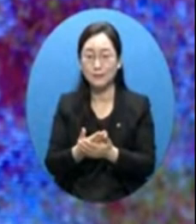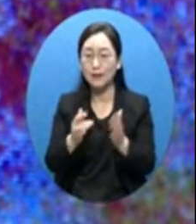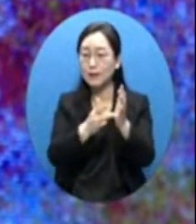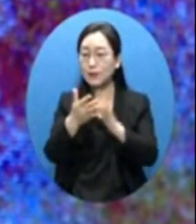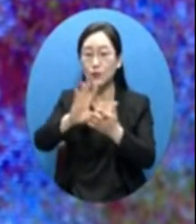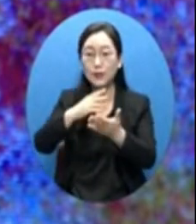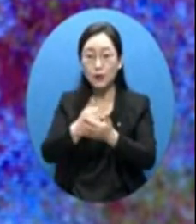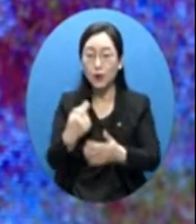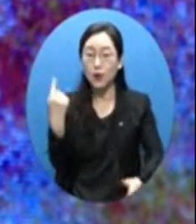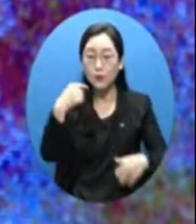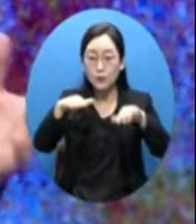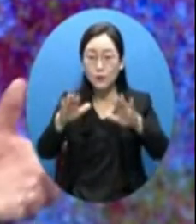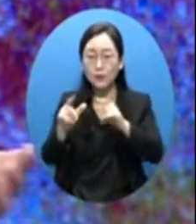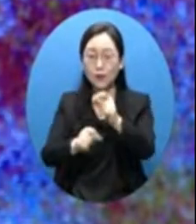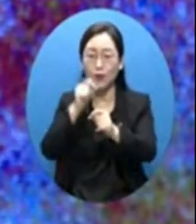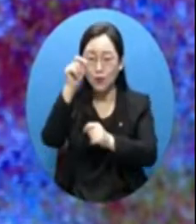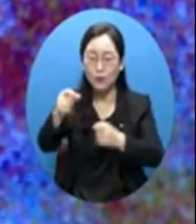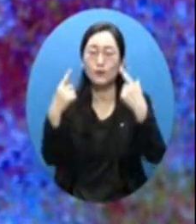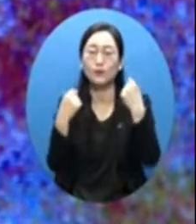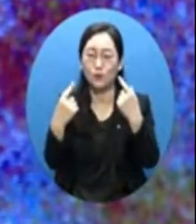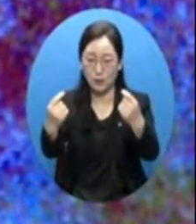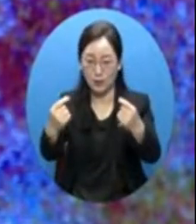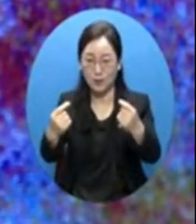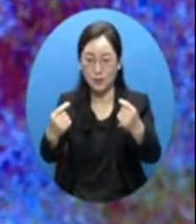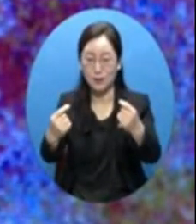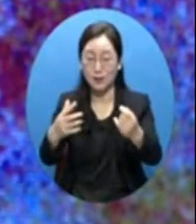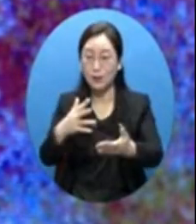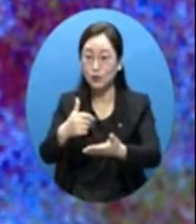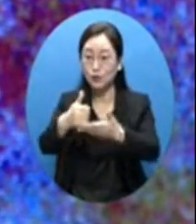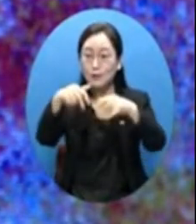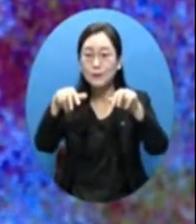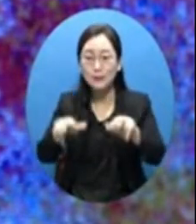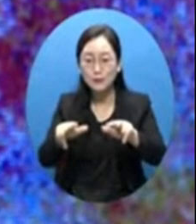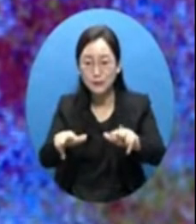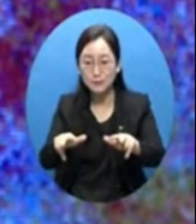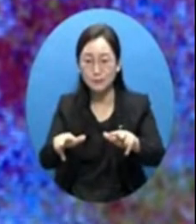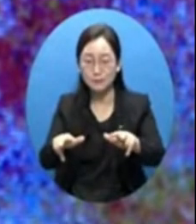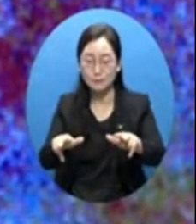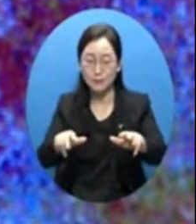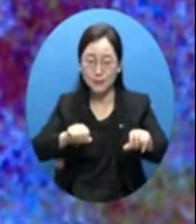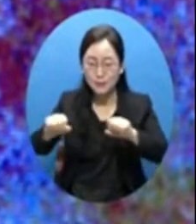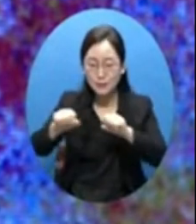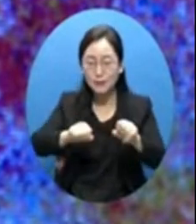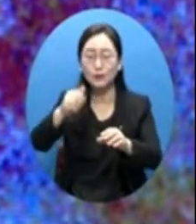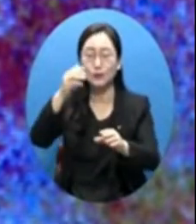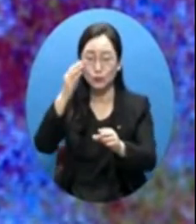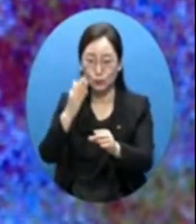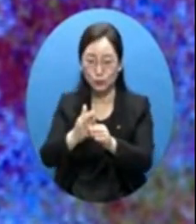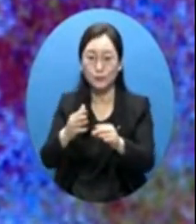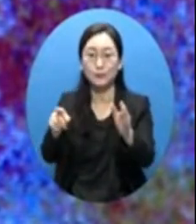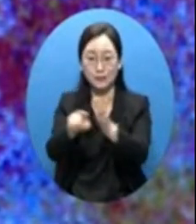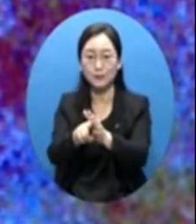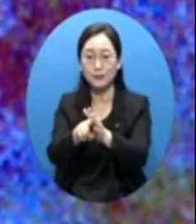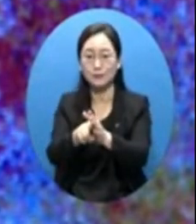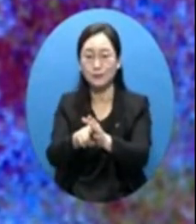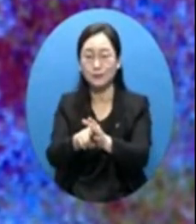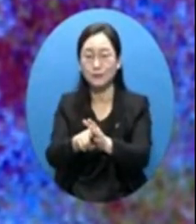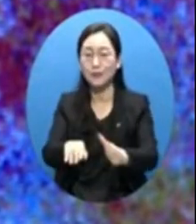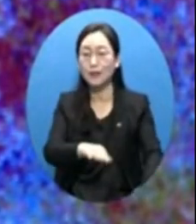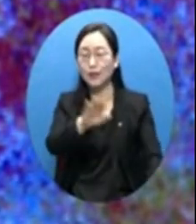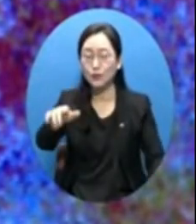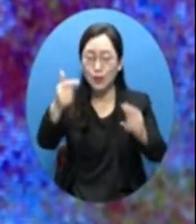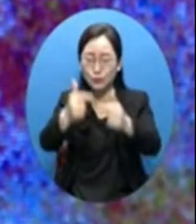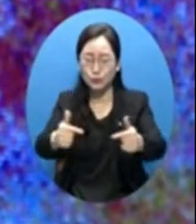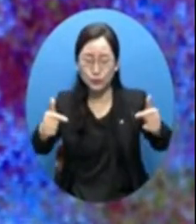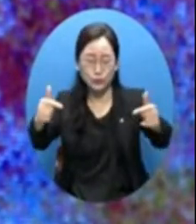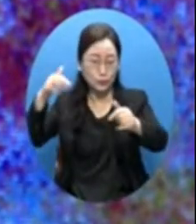예수께서는 어제나 오늘 영원토록 동일하십니다. 동일하신 주님께서 지금 그 역사를 우리에게 행하고 있을 줄로 믿습니다. 우리가 부흥을 사모하기도